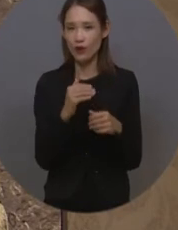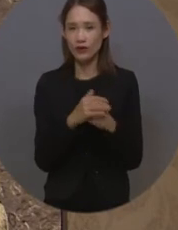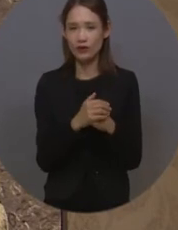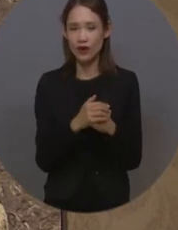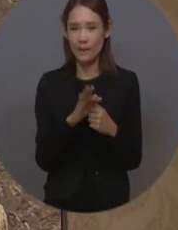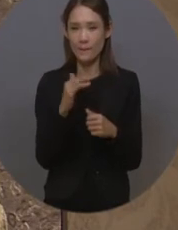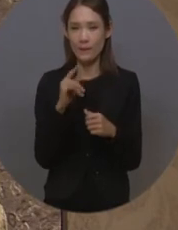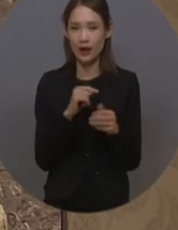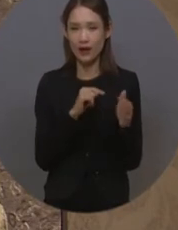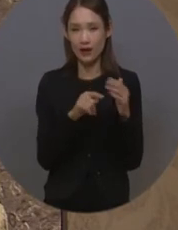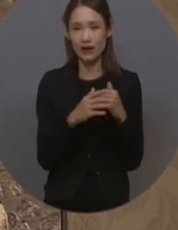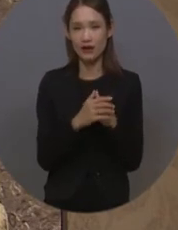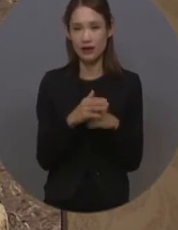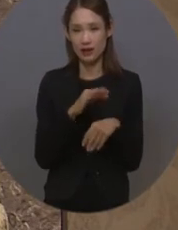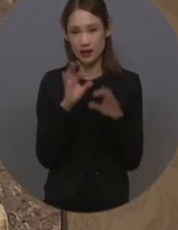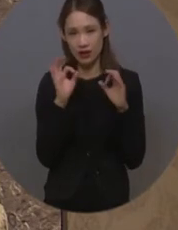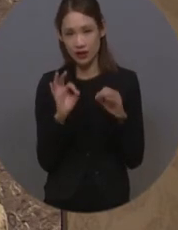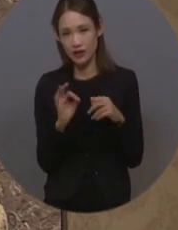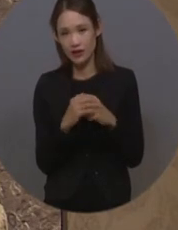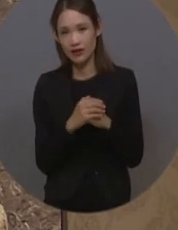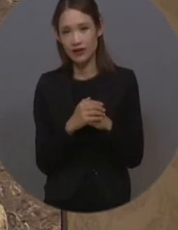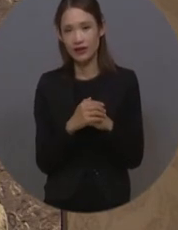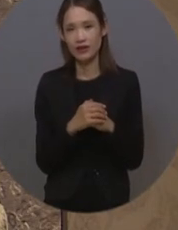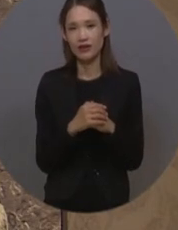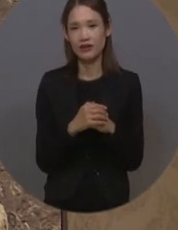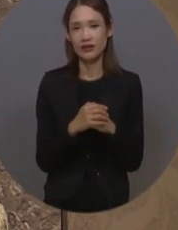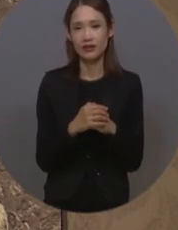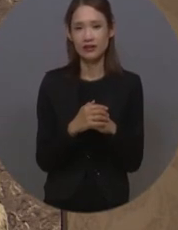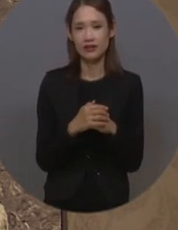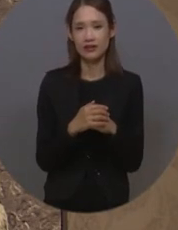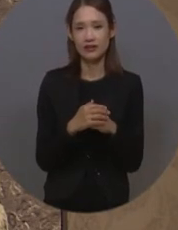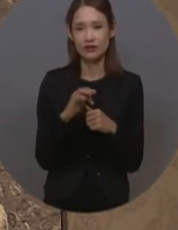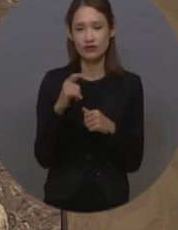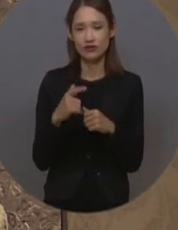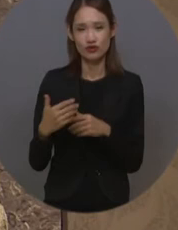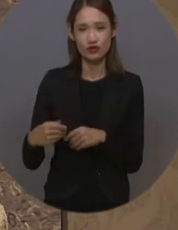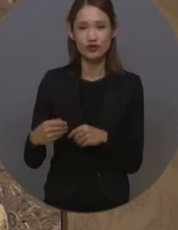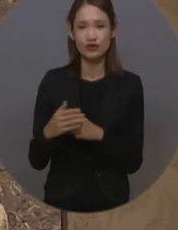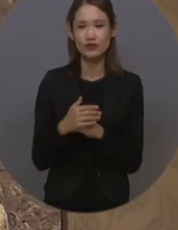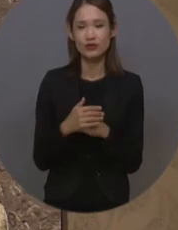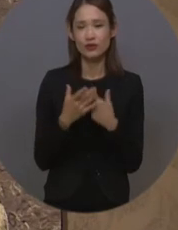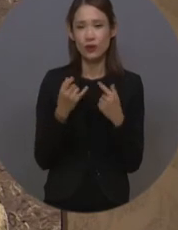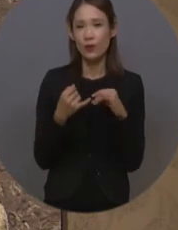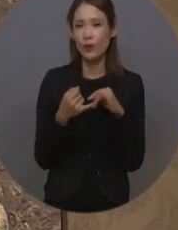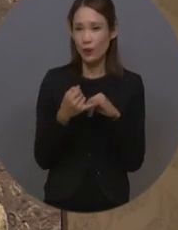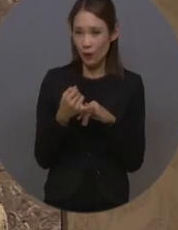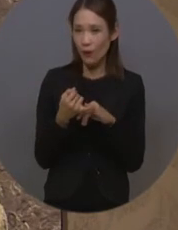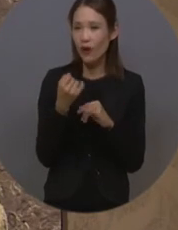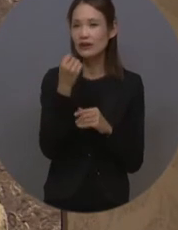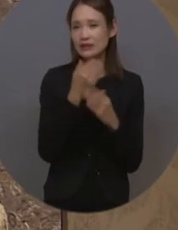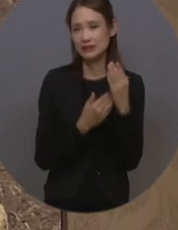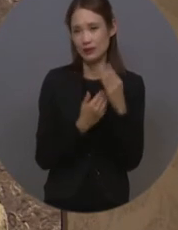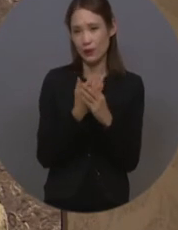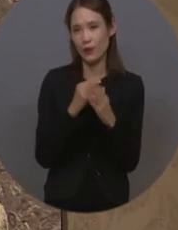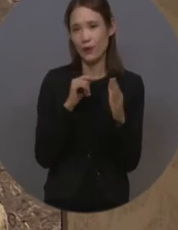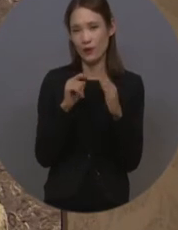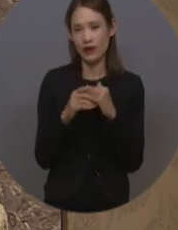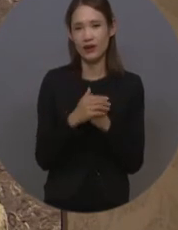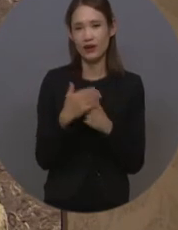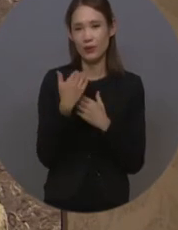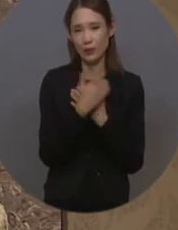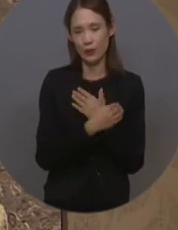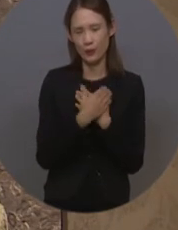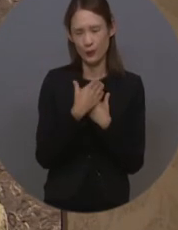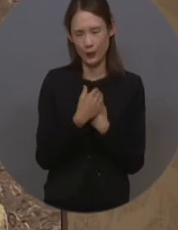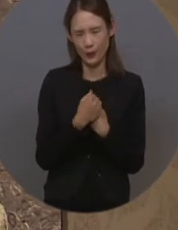때도 그렇고 예. 잘 보시면 저희 구두 모델하고 일치되는 신발을 꼭 신고 가셔요. 몸이 아는 거죠.